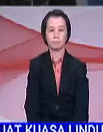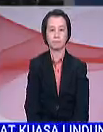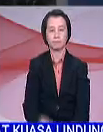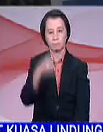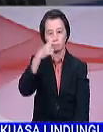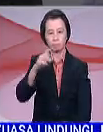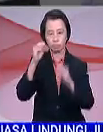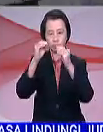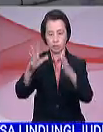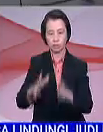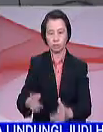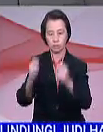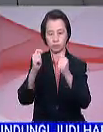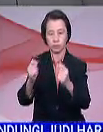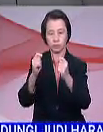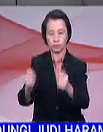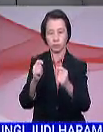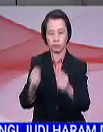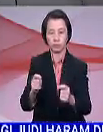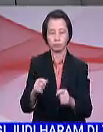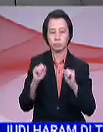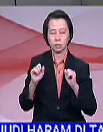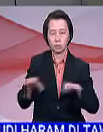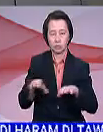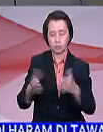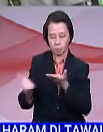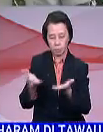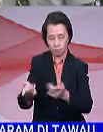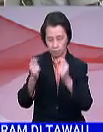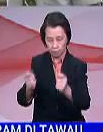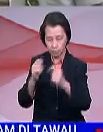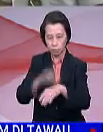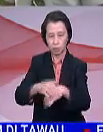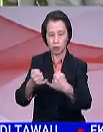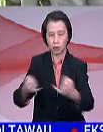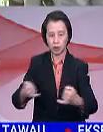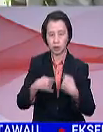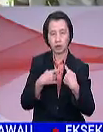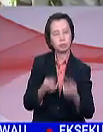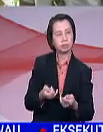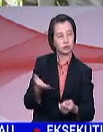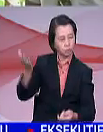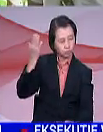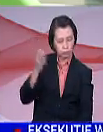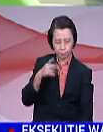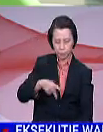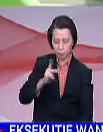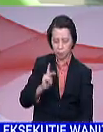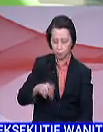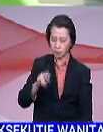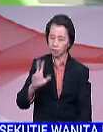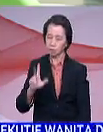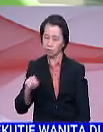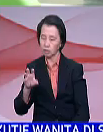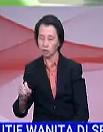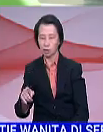Bagi guru tuition Muhammad Suhaiman Zakaria, beliau menjalankan khidmat tuition dalam talian sejak PKP 3.0. Beliau yang